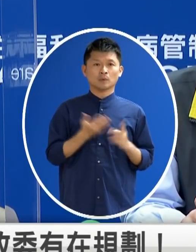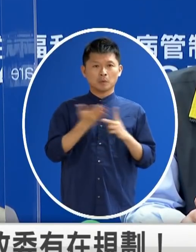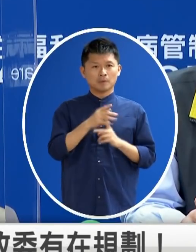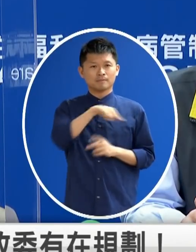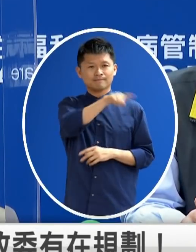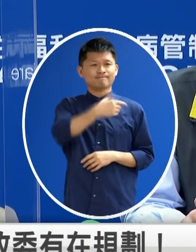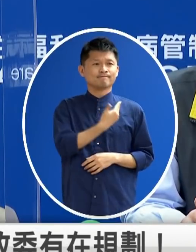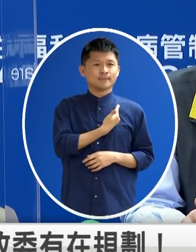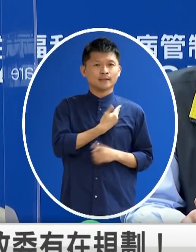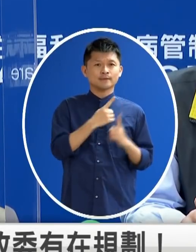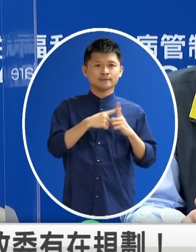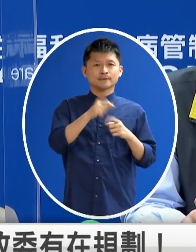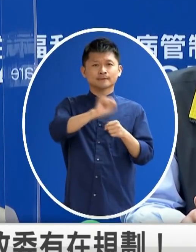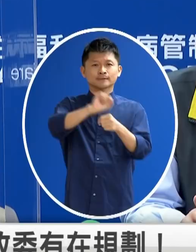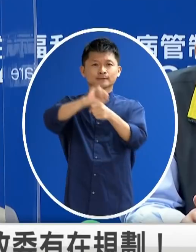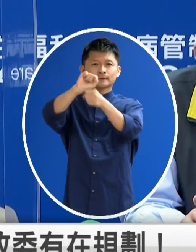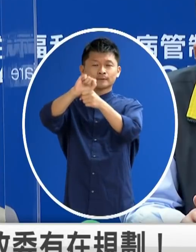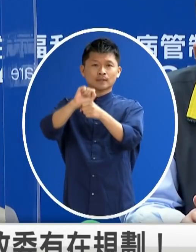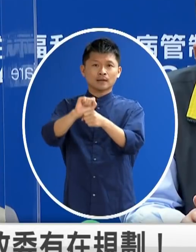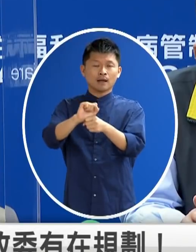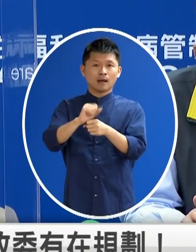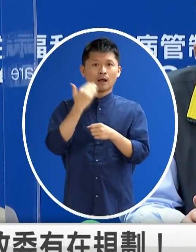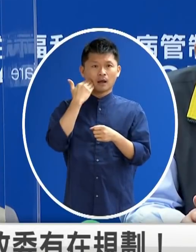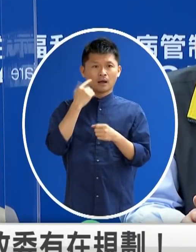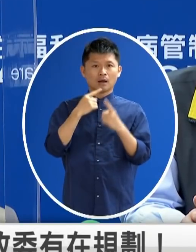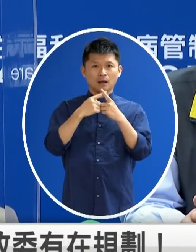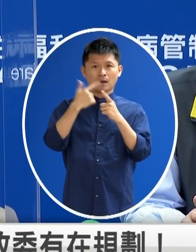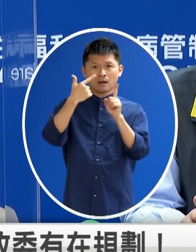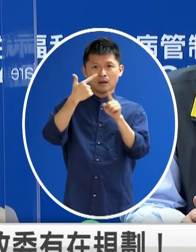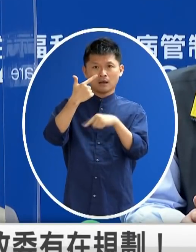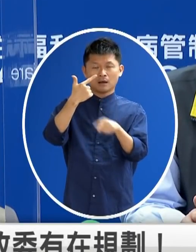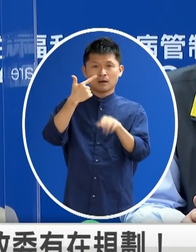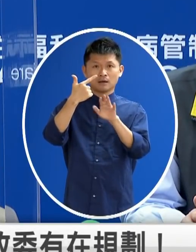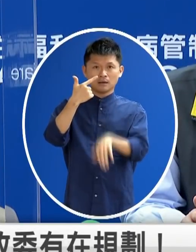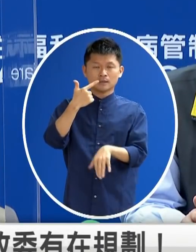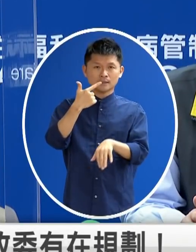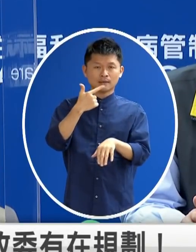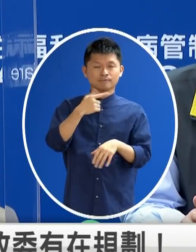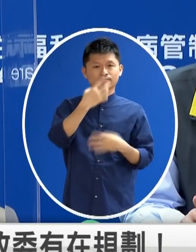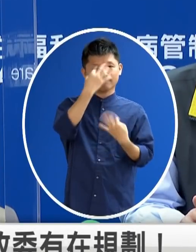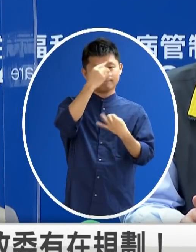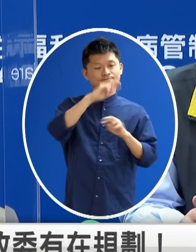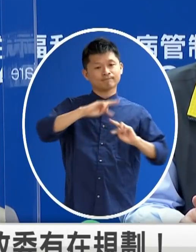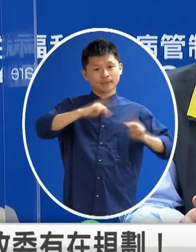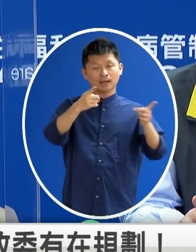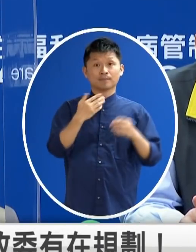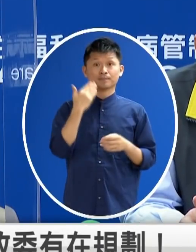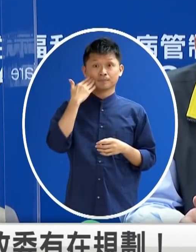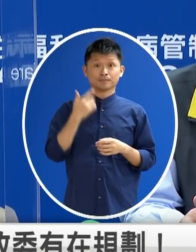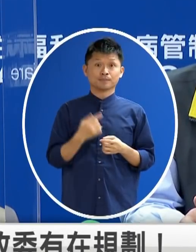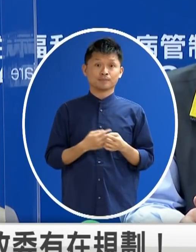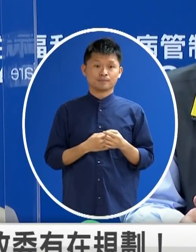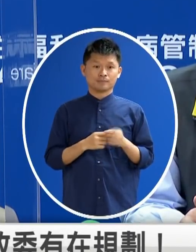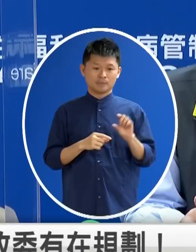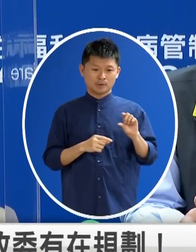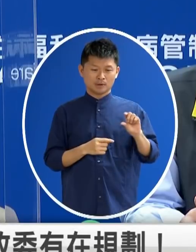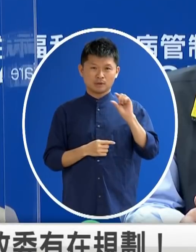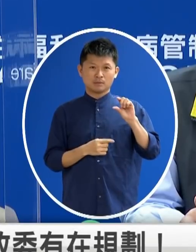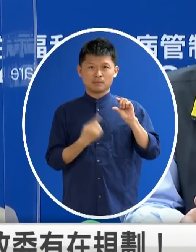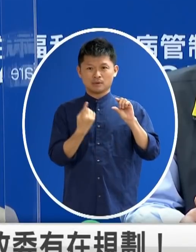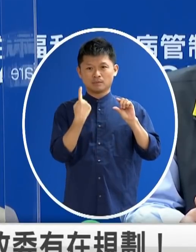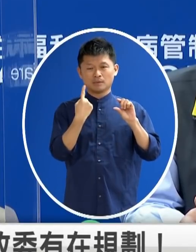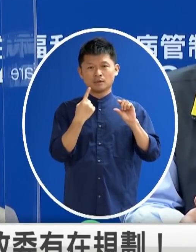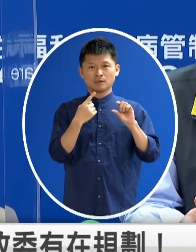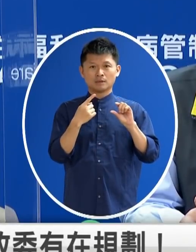忍耐一下，再换一个时间来打，好，因为毕竟你浪费了，比如说一瓶浪费了4根，也实在是非常的